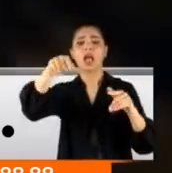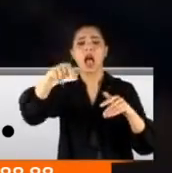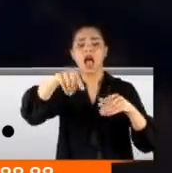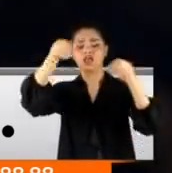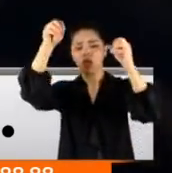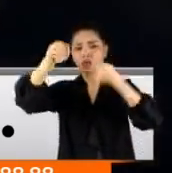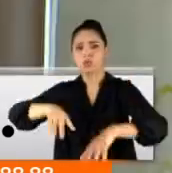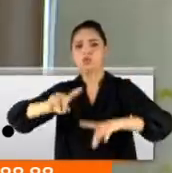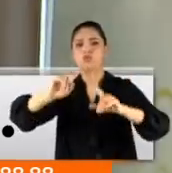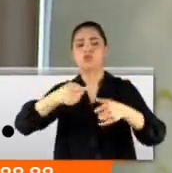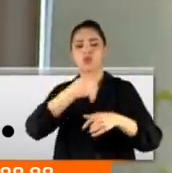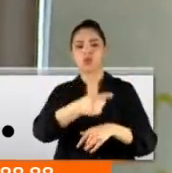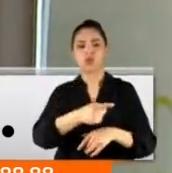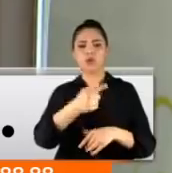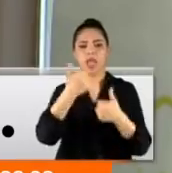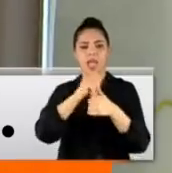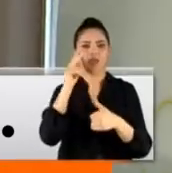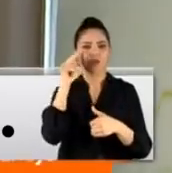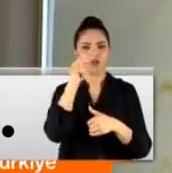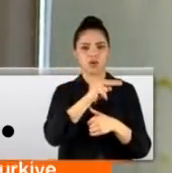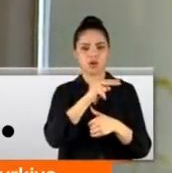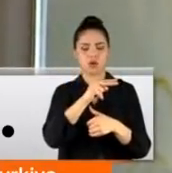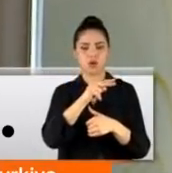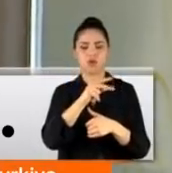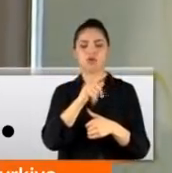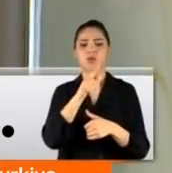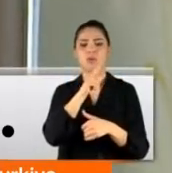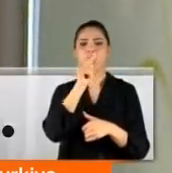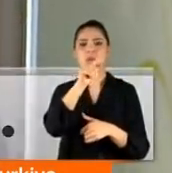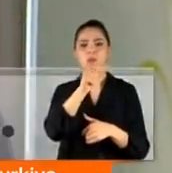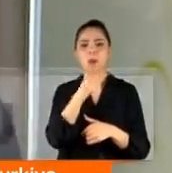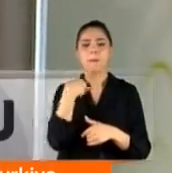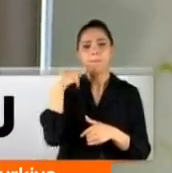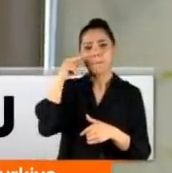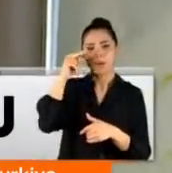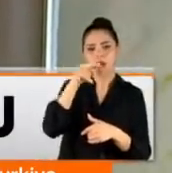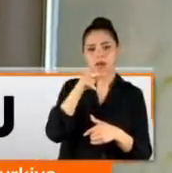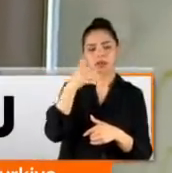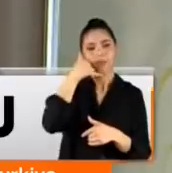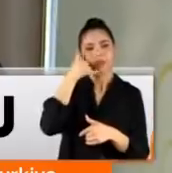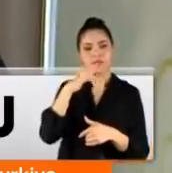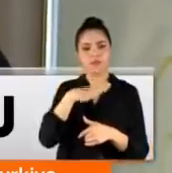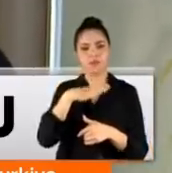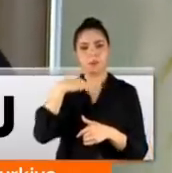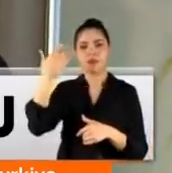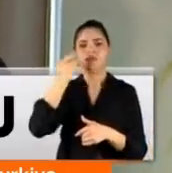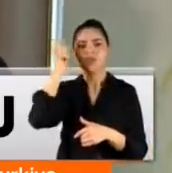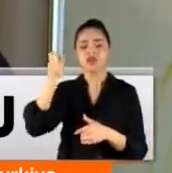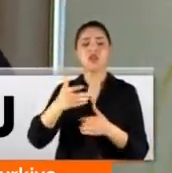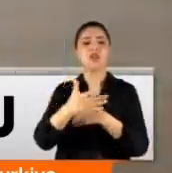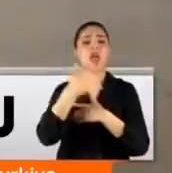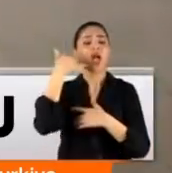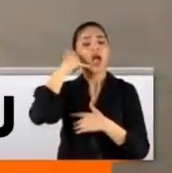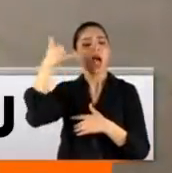düşmüş halde bulundu. Eşini gördüm. Eşinin bağırış sesini gördüm. Direkt arkamı döndüm. telefon elinde birilerini arıyordu, işte yardım